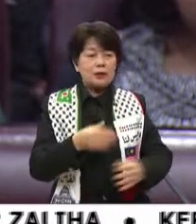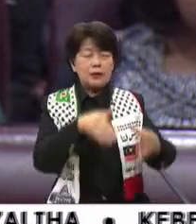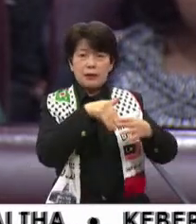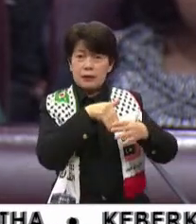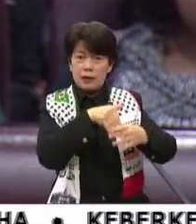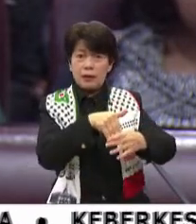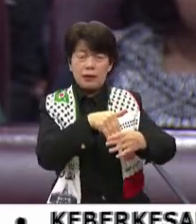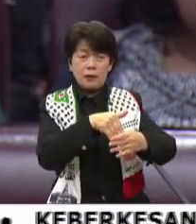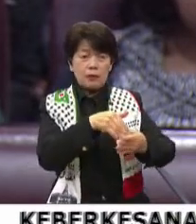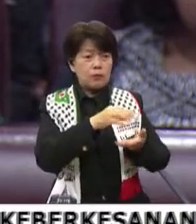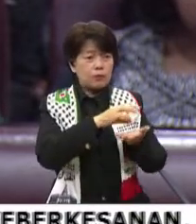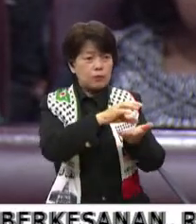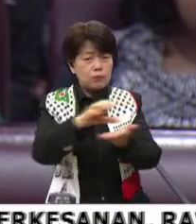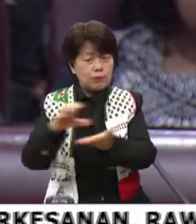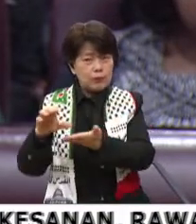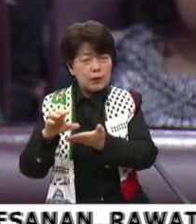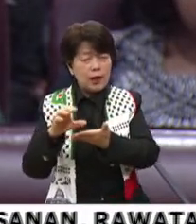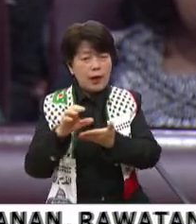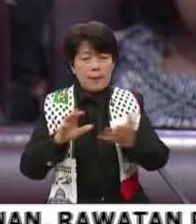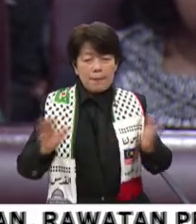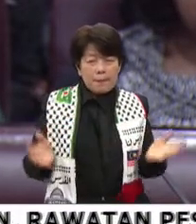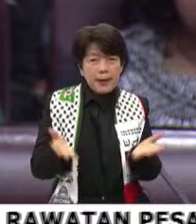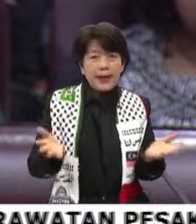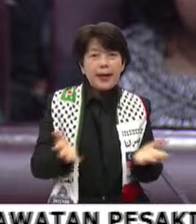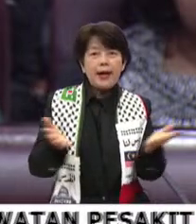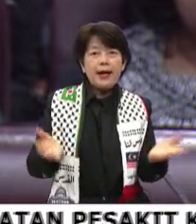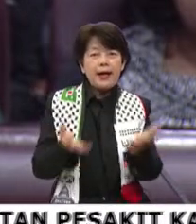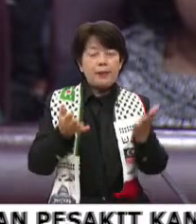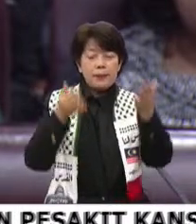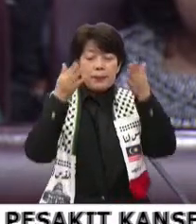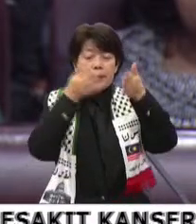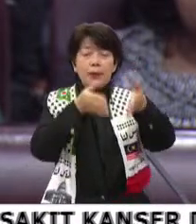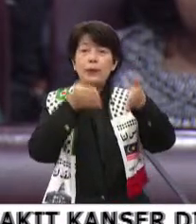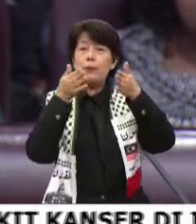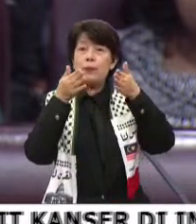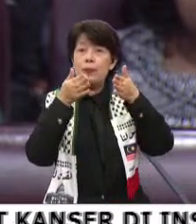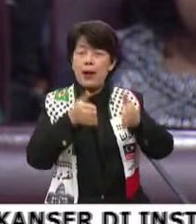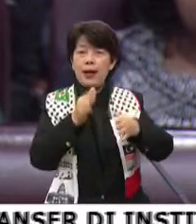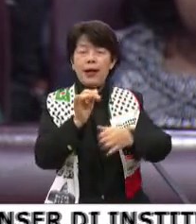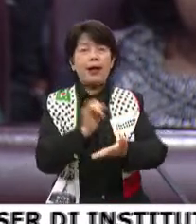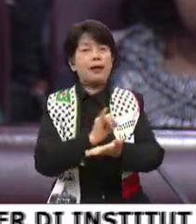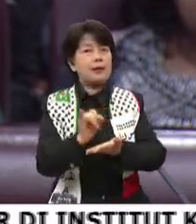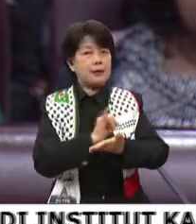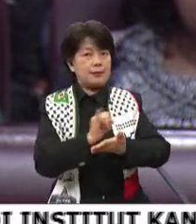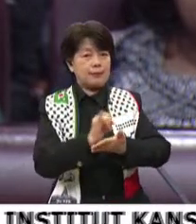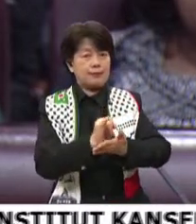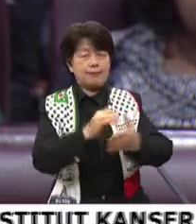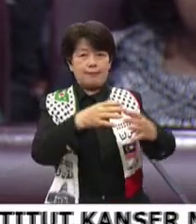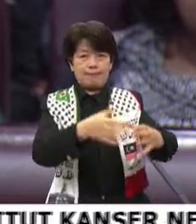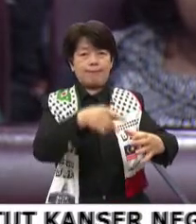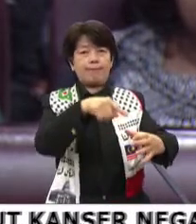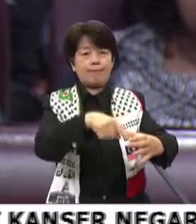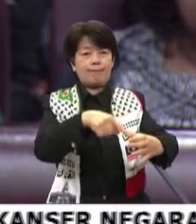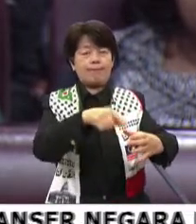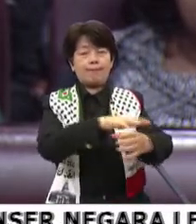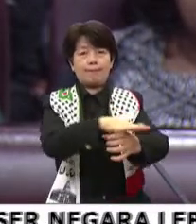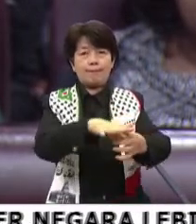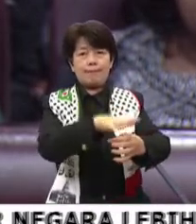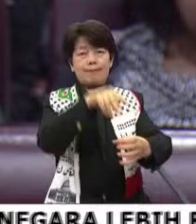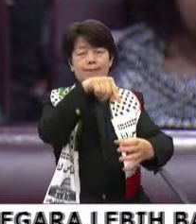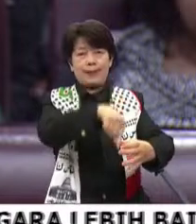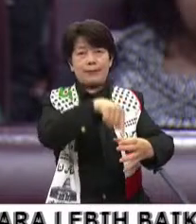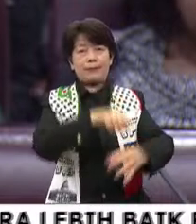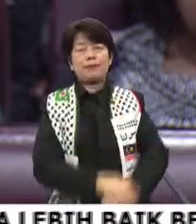merupakan salah satu inisiatif untuk menggalakkan pertubuhan industri logistik tempatan dan terbuka